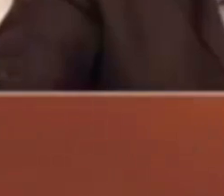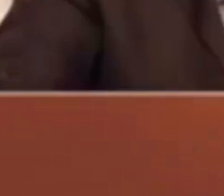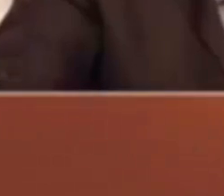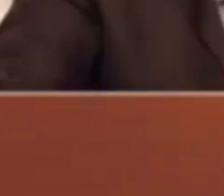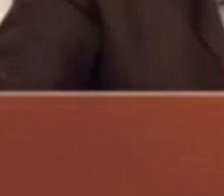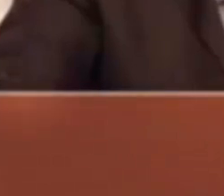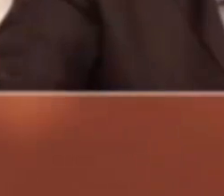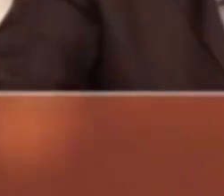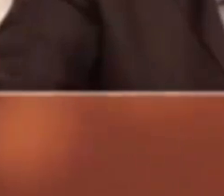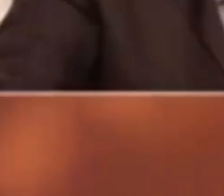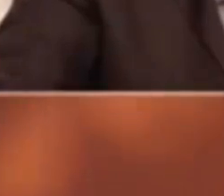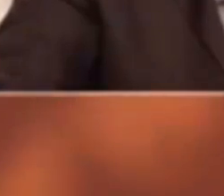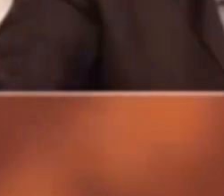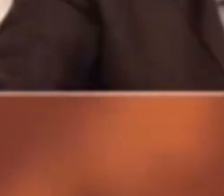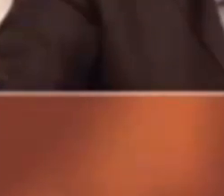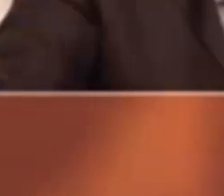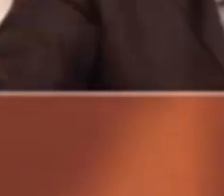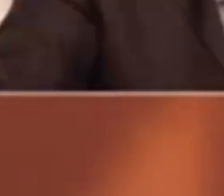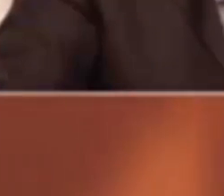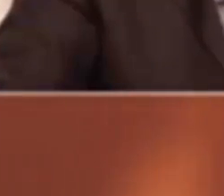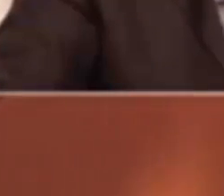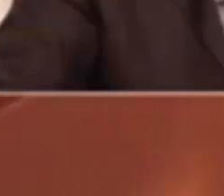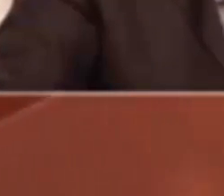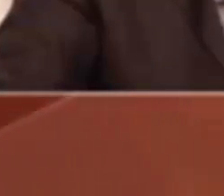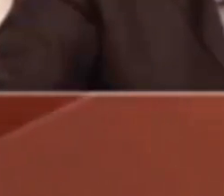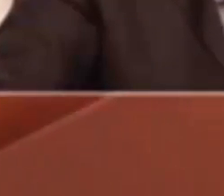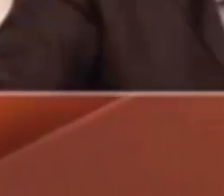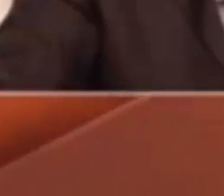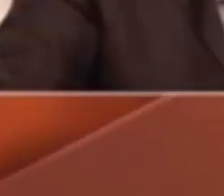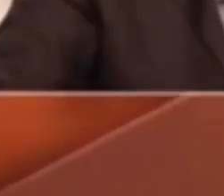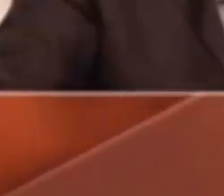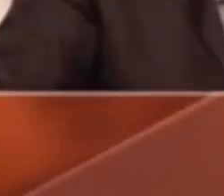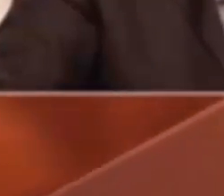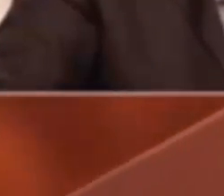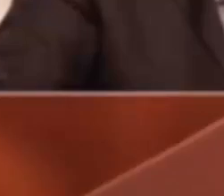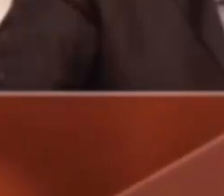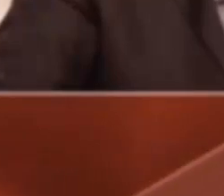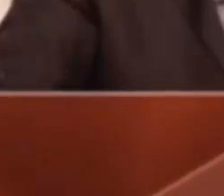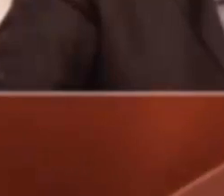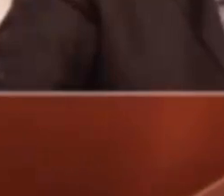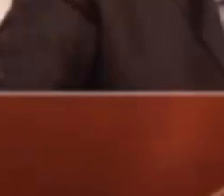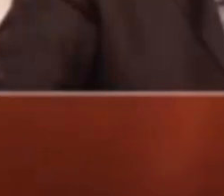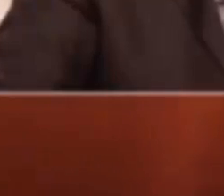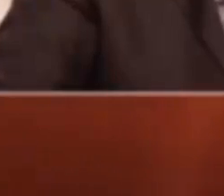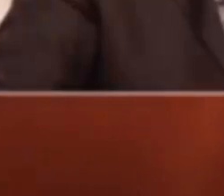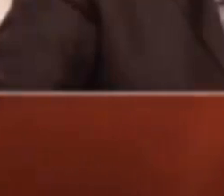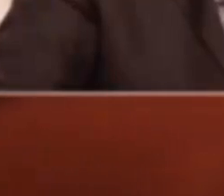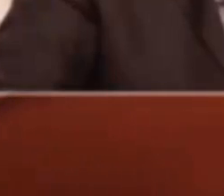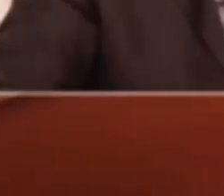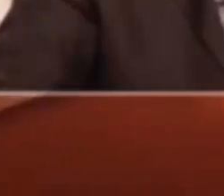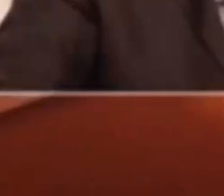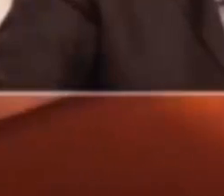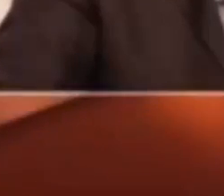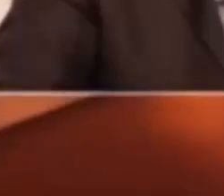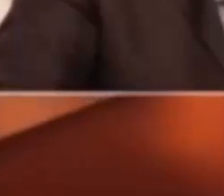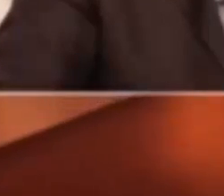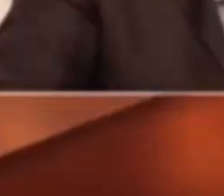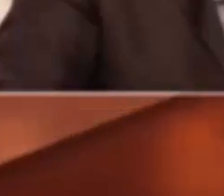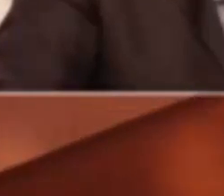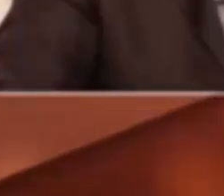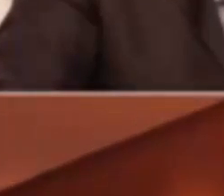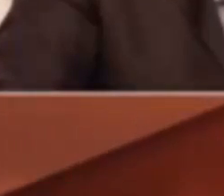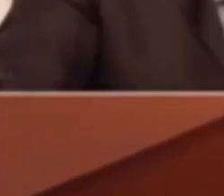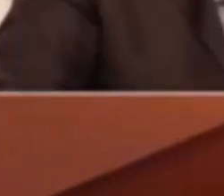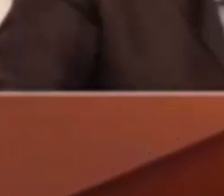كيستعملوا. هذه الجمعية ديالنا عملت واحد الجولة وطنية في المغرب مع جميع المدن المغربية